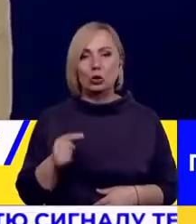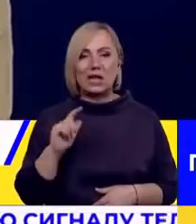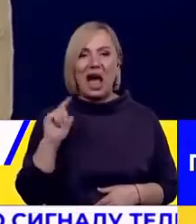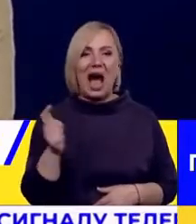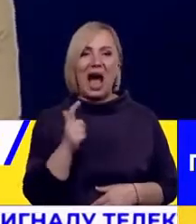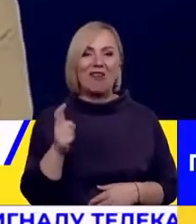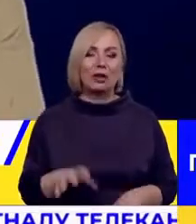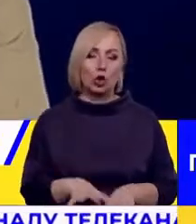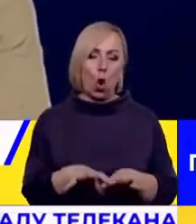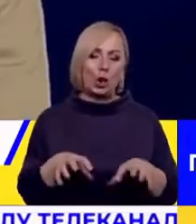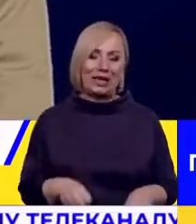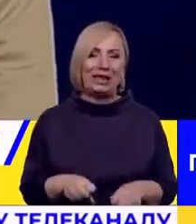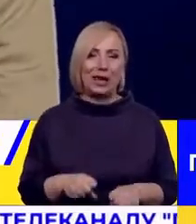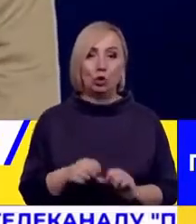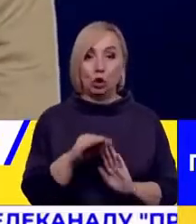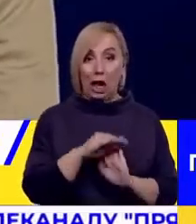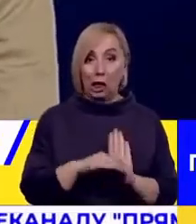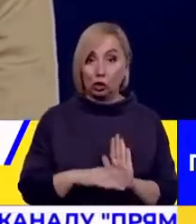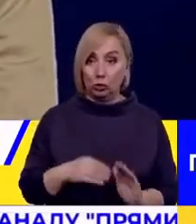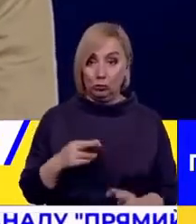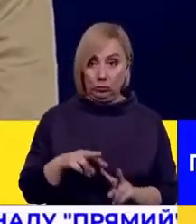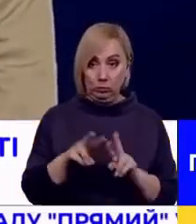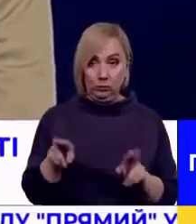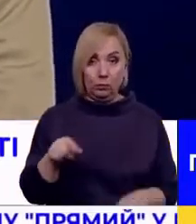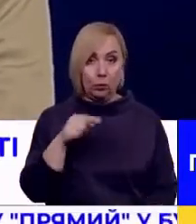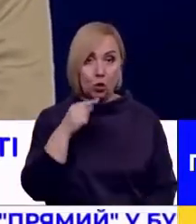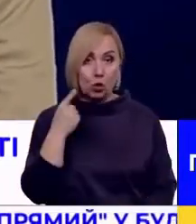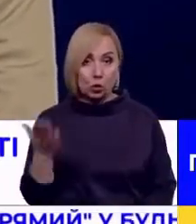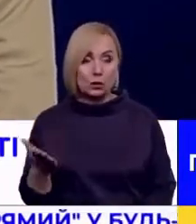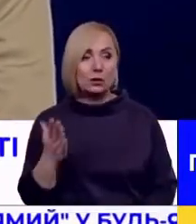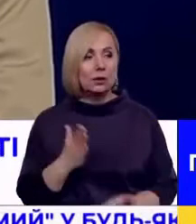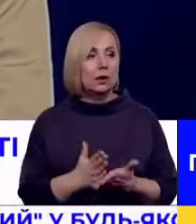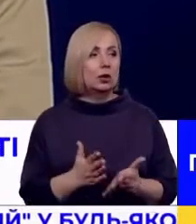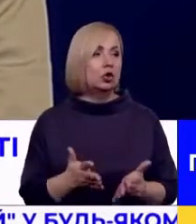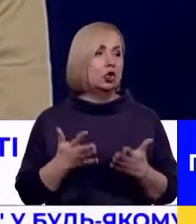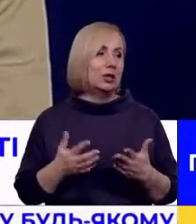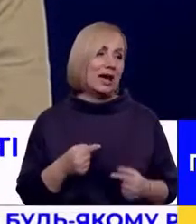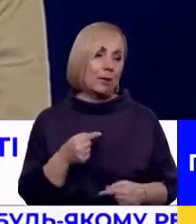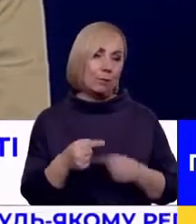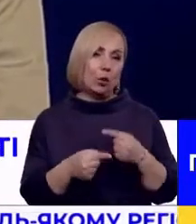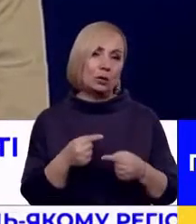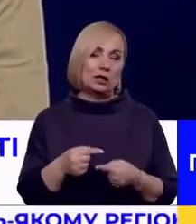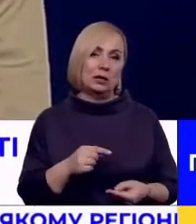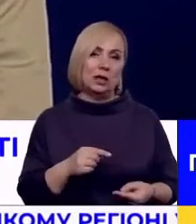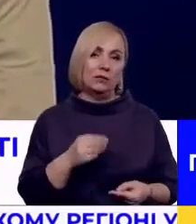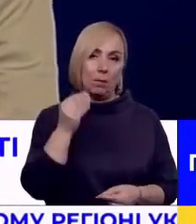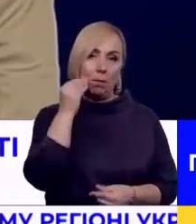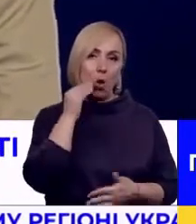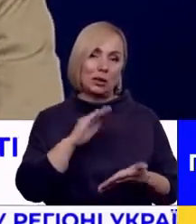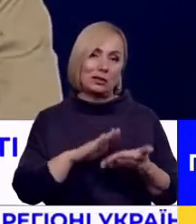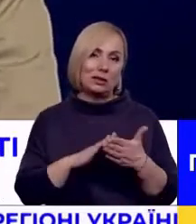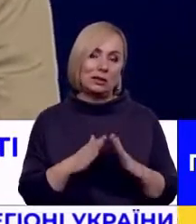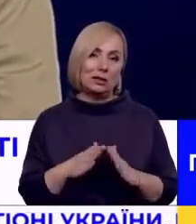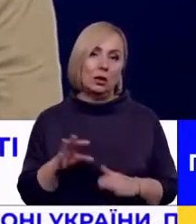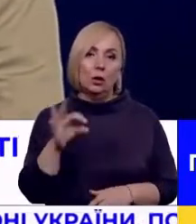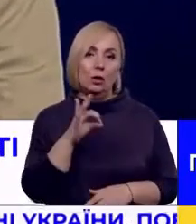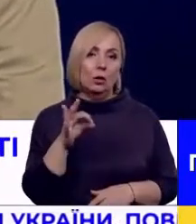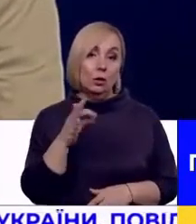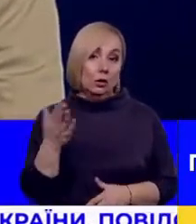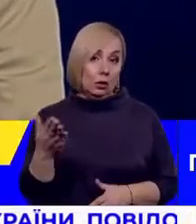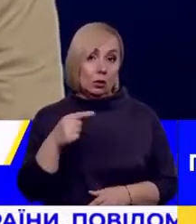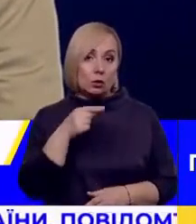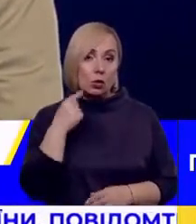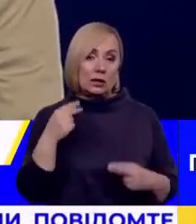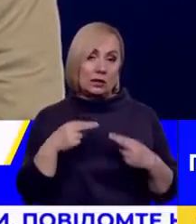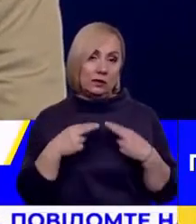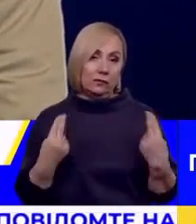є авторитарний режим. І в нього є чітка послідовна позиція з приводу Російської Федерації. Тому,